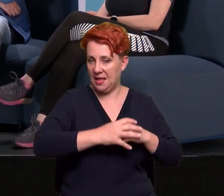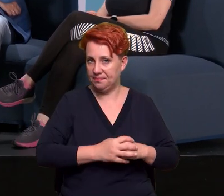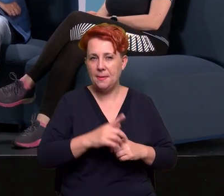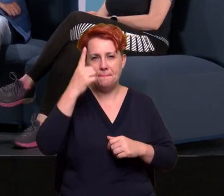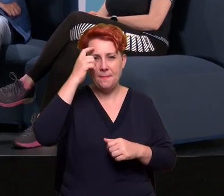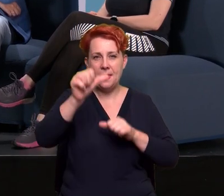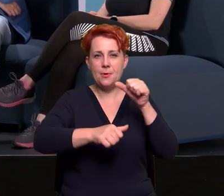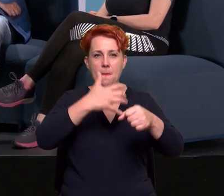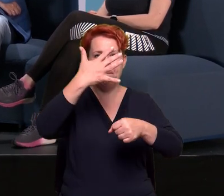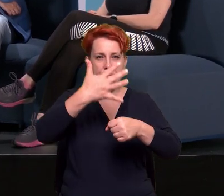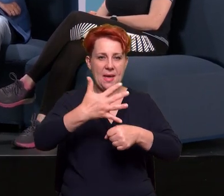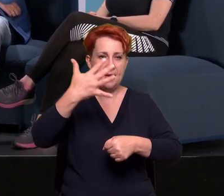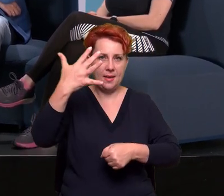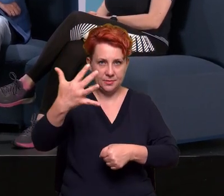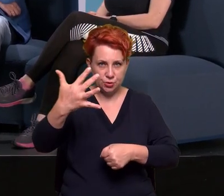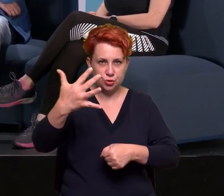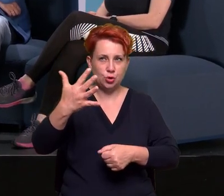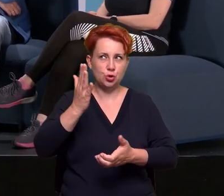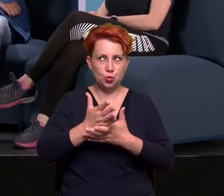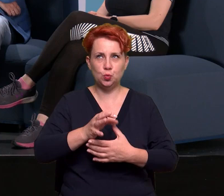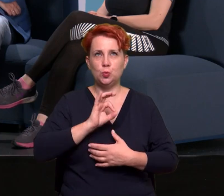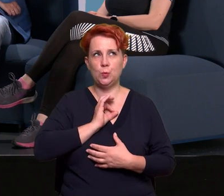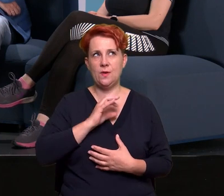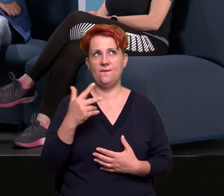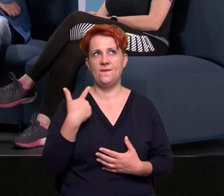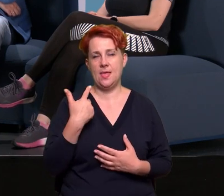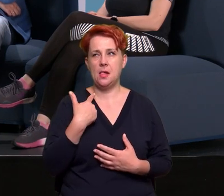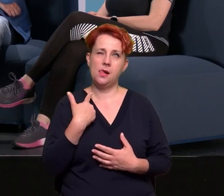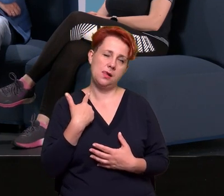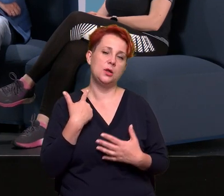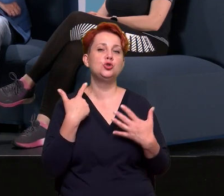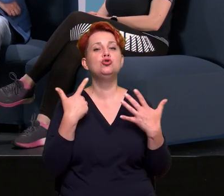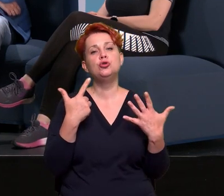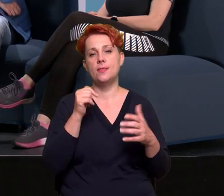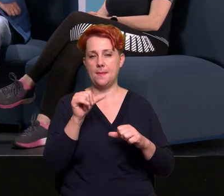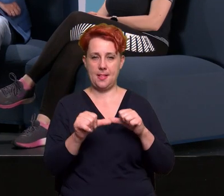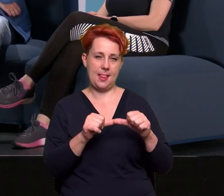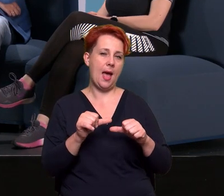Pamiętam rok 55, miałem już wtedy no mniej więcej 7 lat.